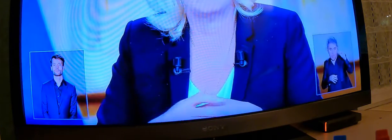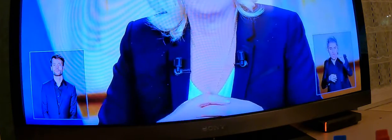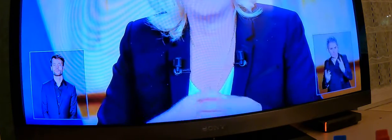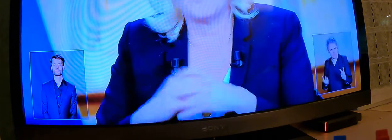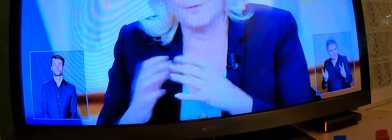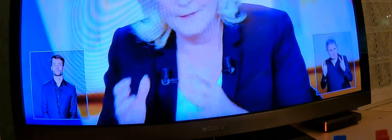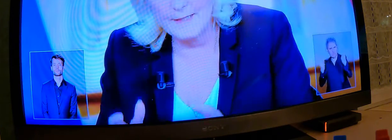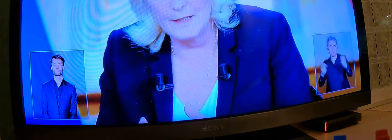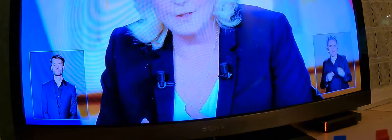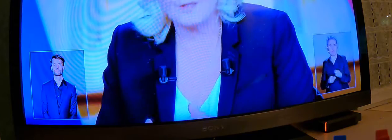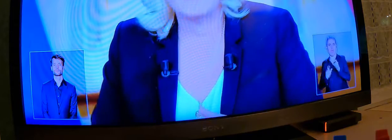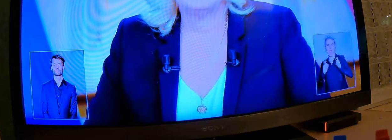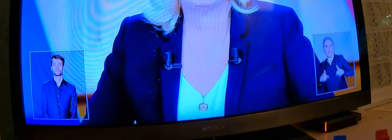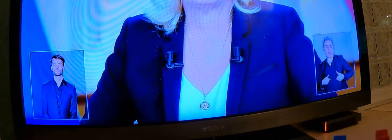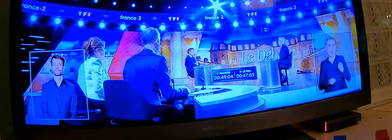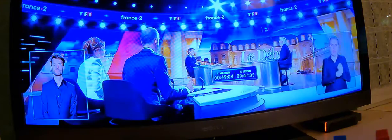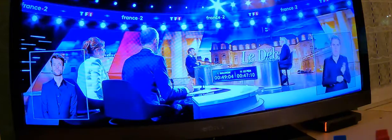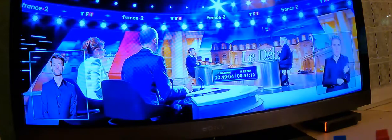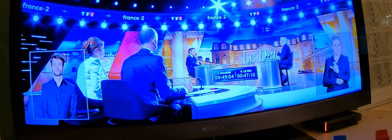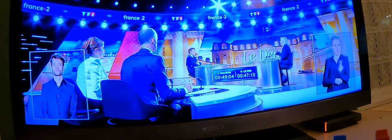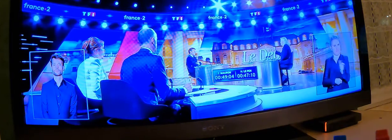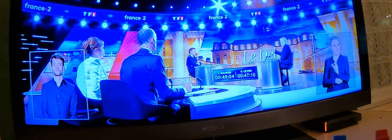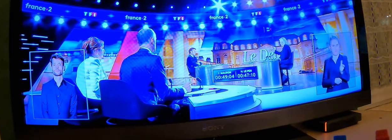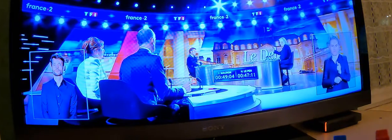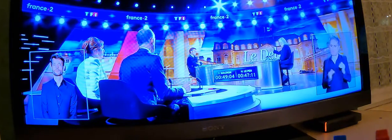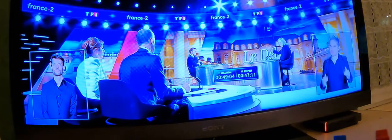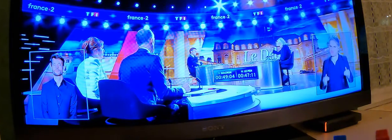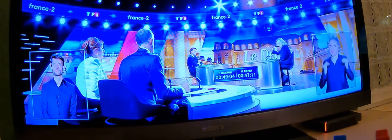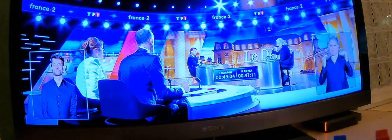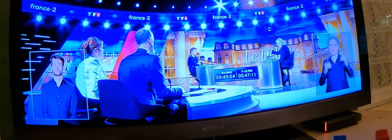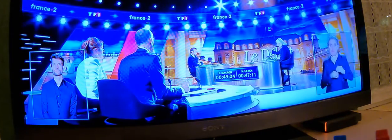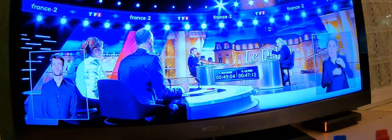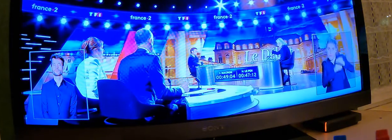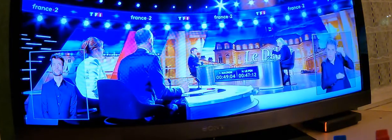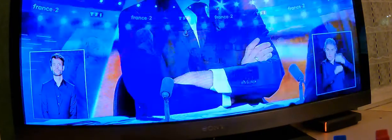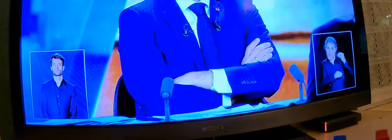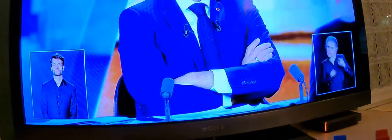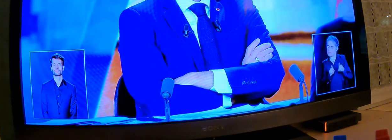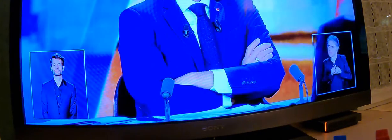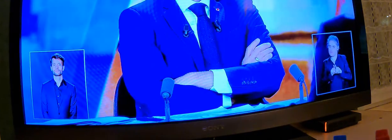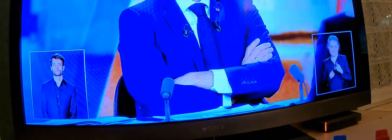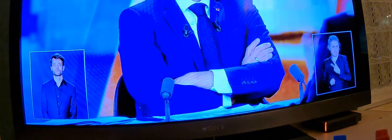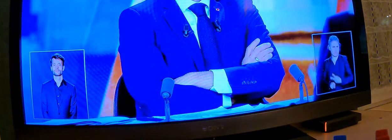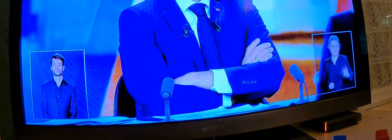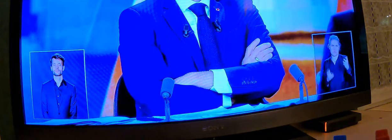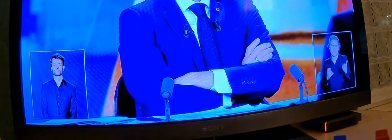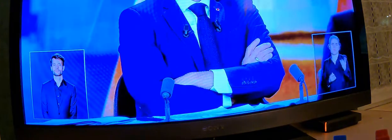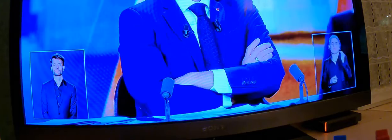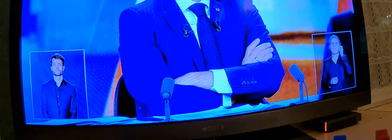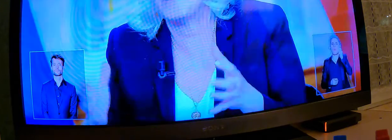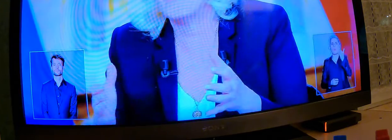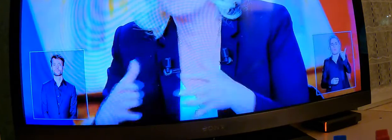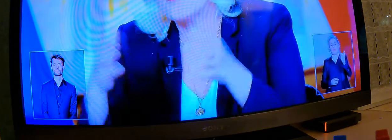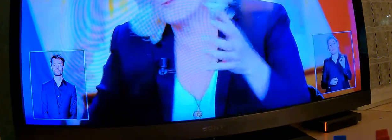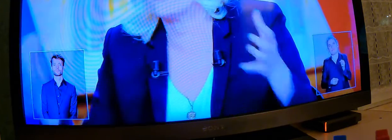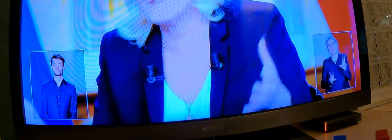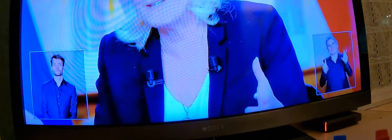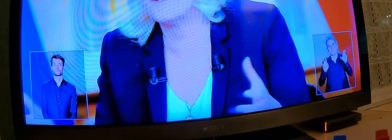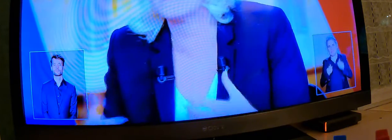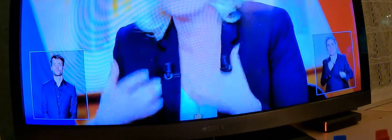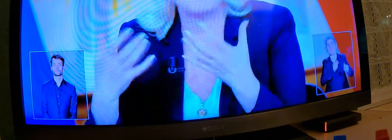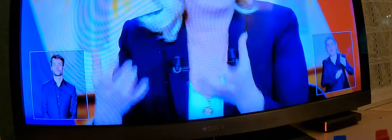l'alternance, l'apprentissage. Monsieur Macron, vous avez d'ailleurs fait, mais c'est toujours provisoire, hein, c'est